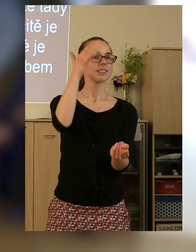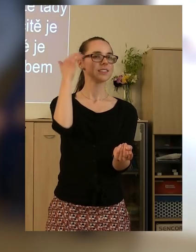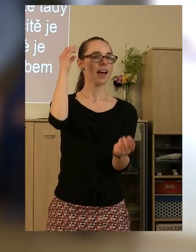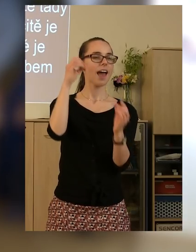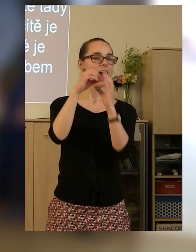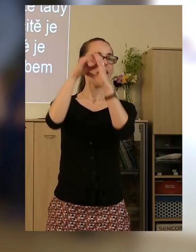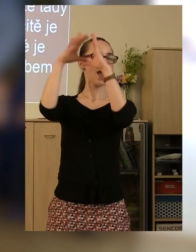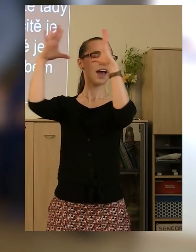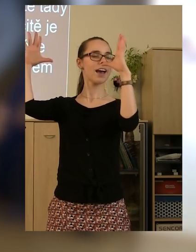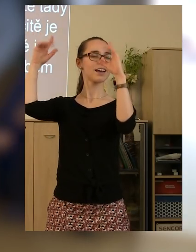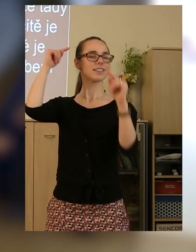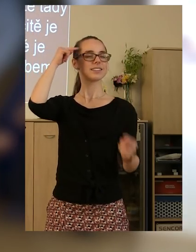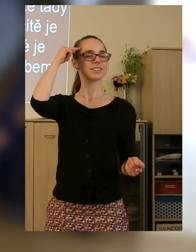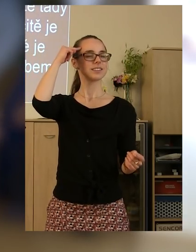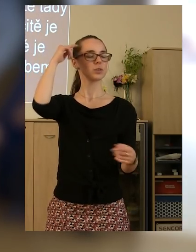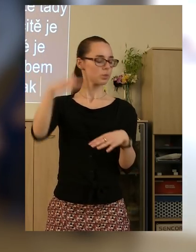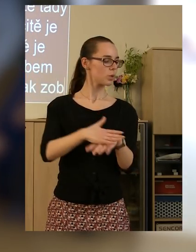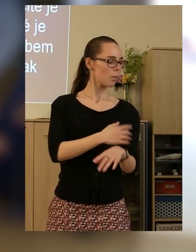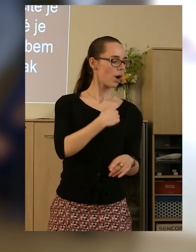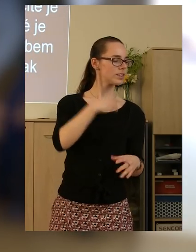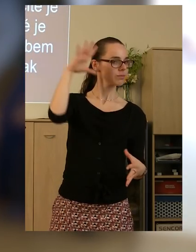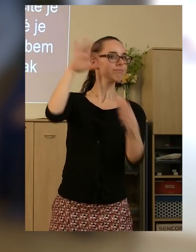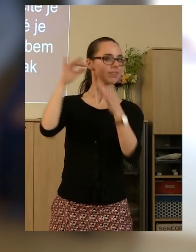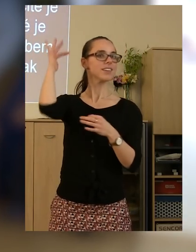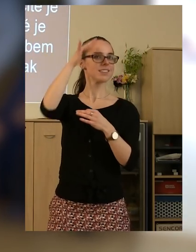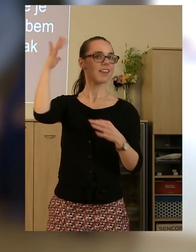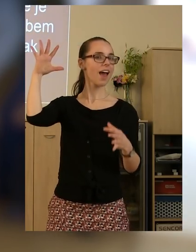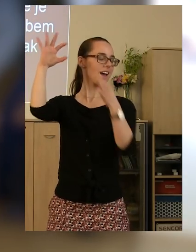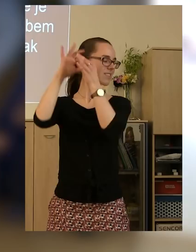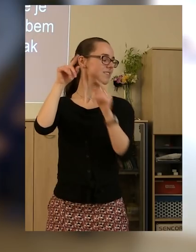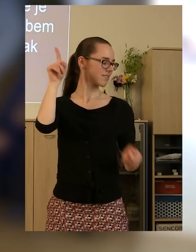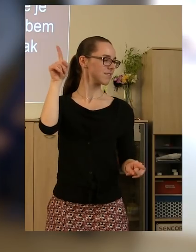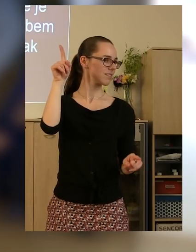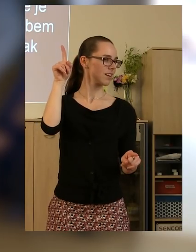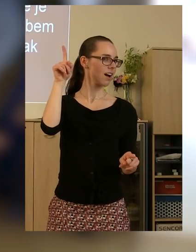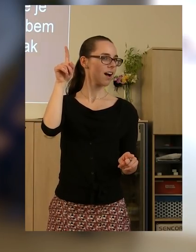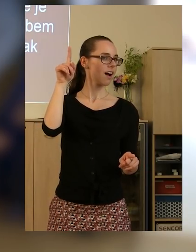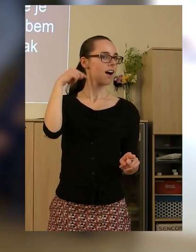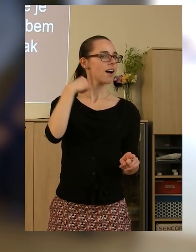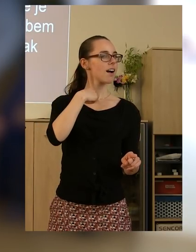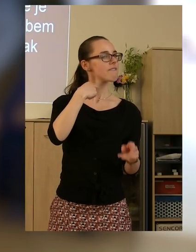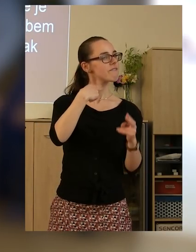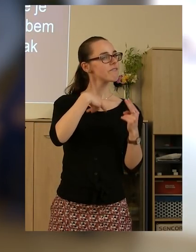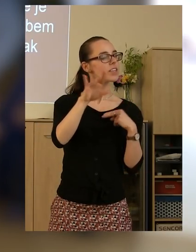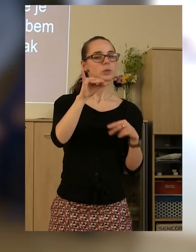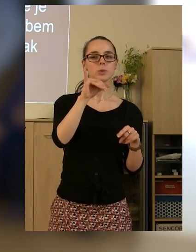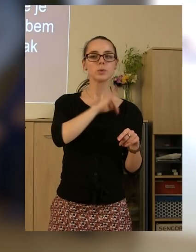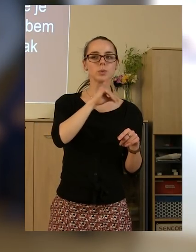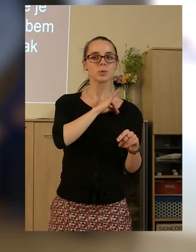zobrazuje sen. Mě spíš na snu fascinuje to, že to